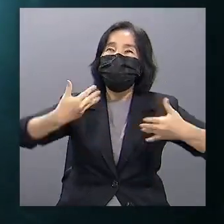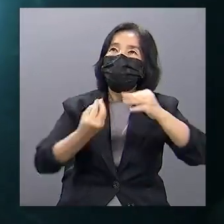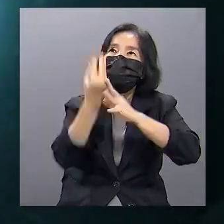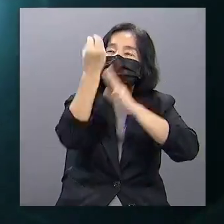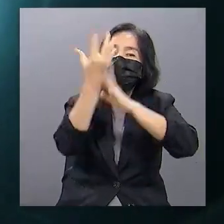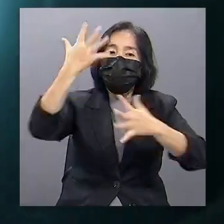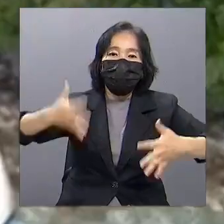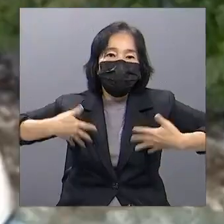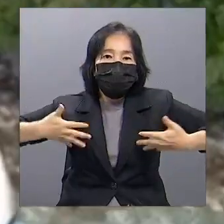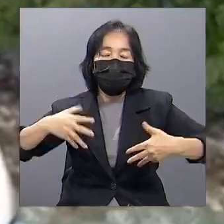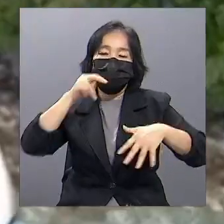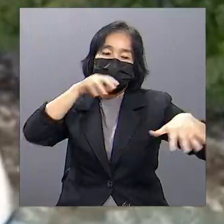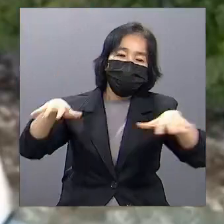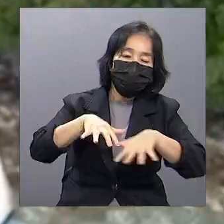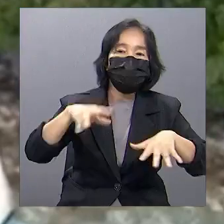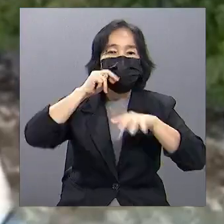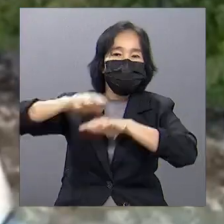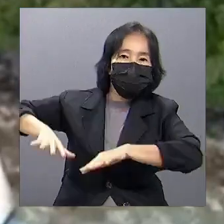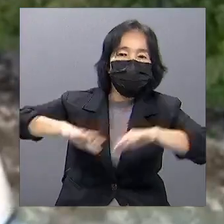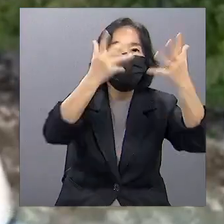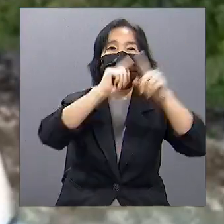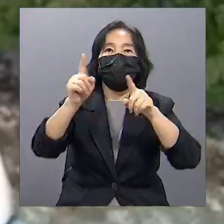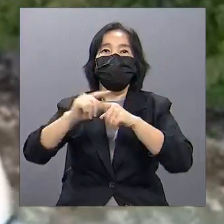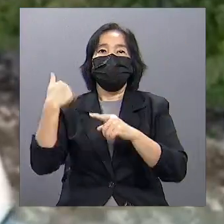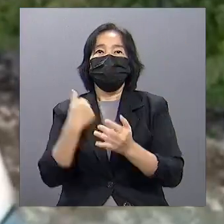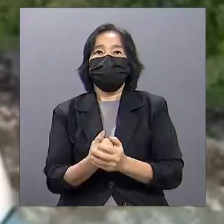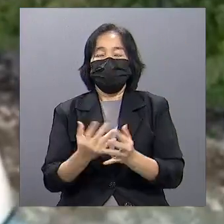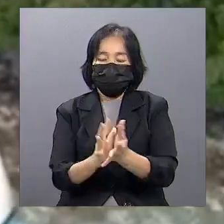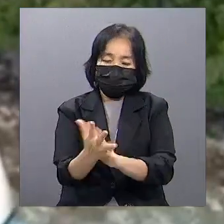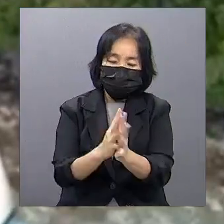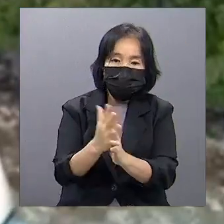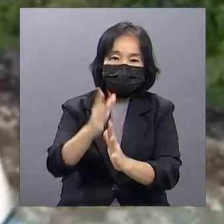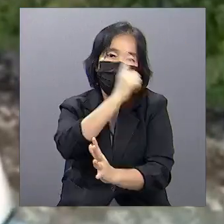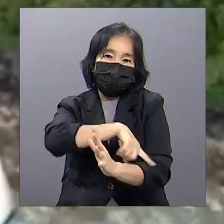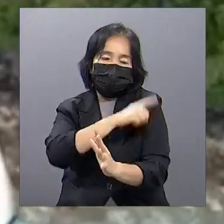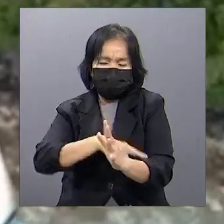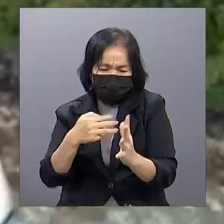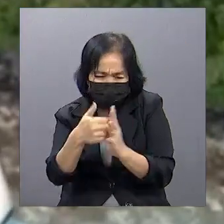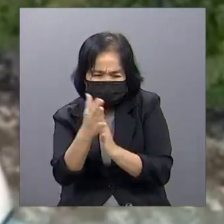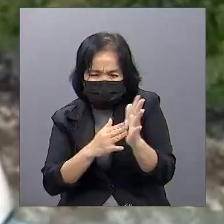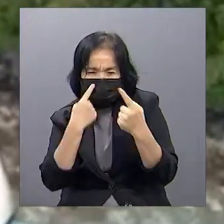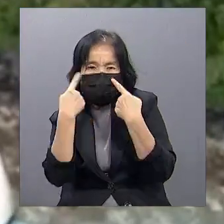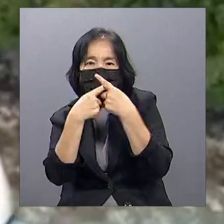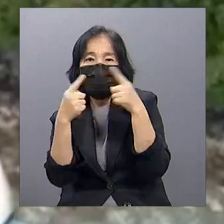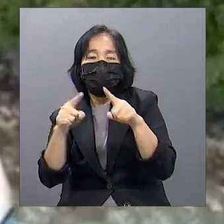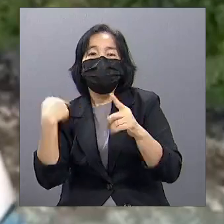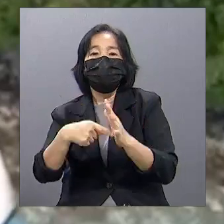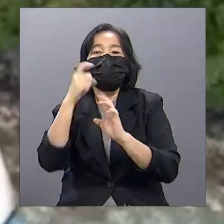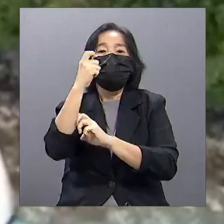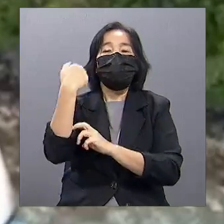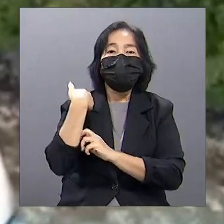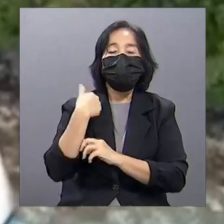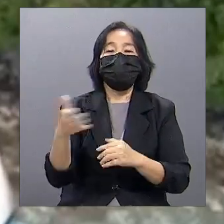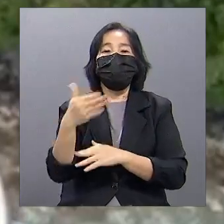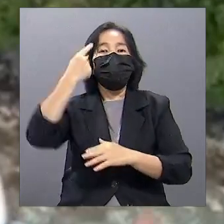ขึ้นได้เช่นปะการังฟอกขาวเรื่องอื่นๆอีกมากนะครับเพราะฉะนั้นถ้าเกิดภัยพิบัติในลักษณะดังกล่าวเนี่ยป